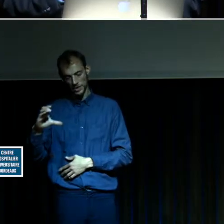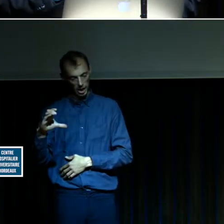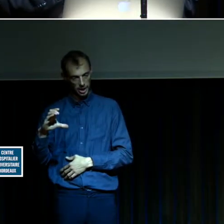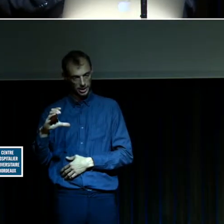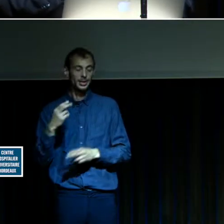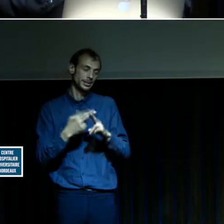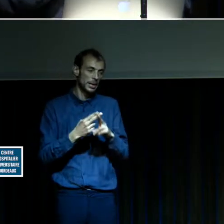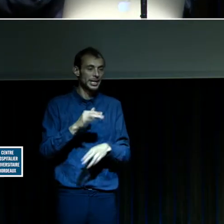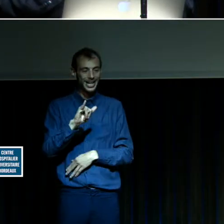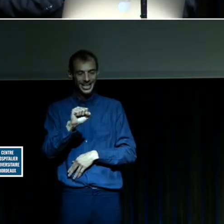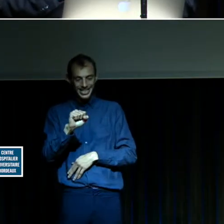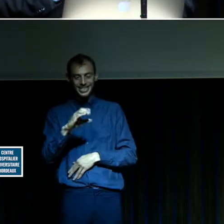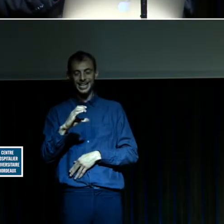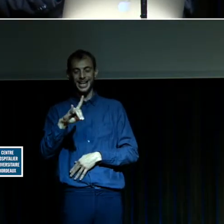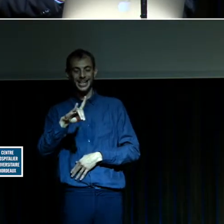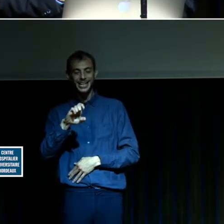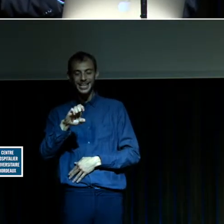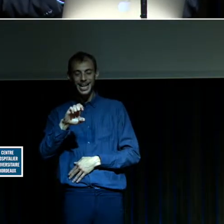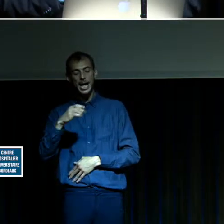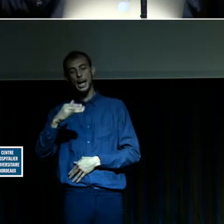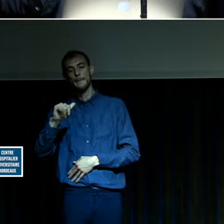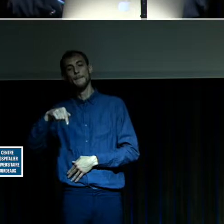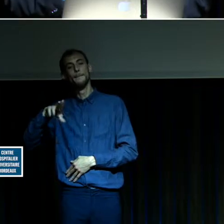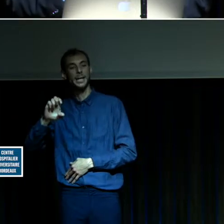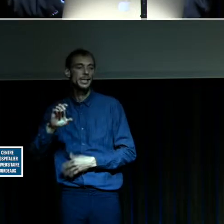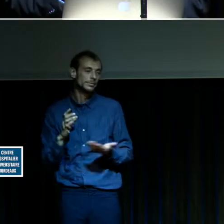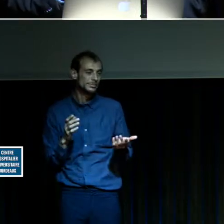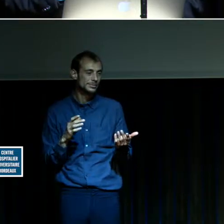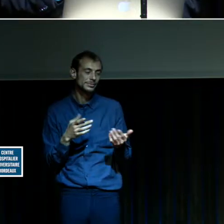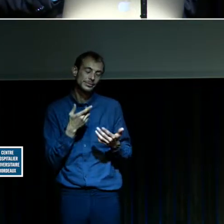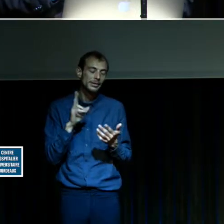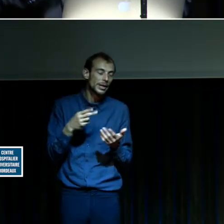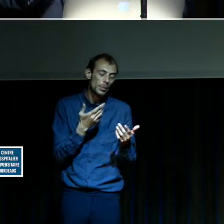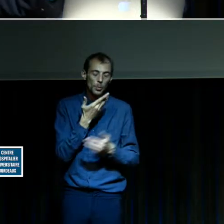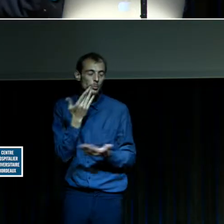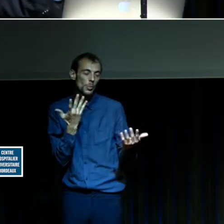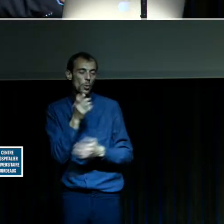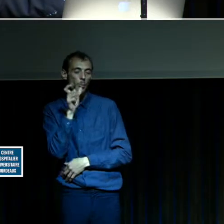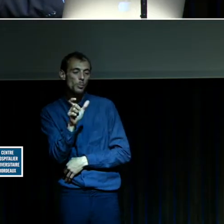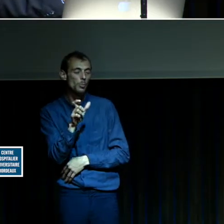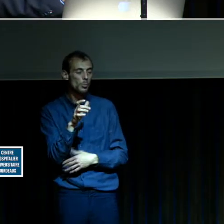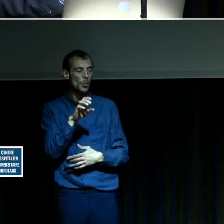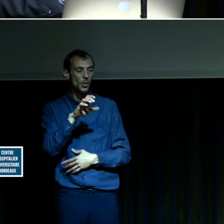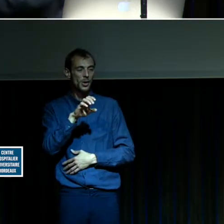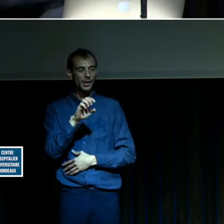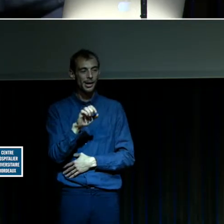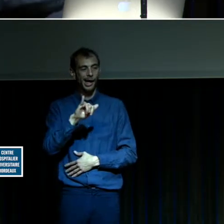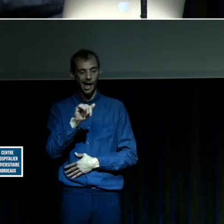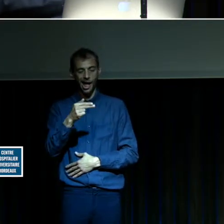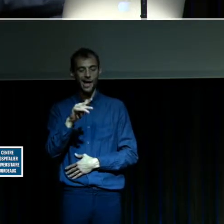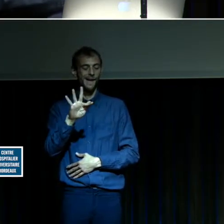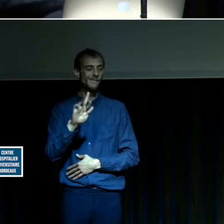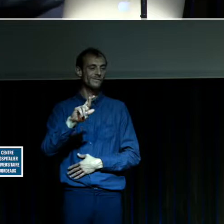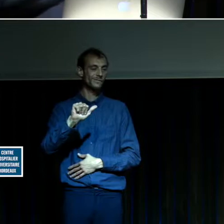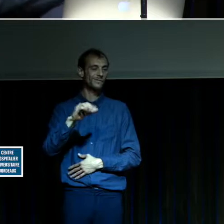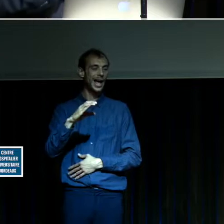ischémique. Retenez plutôt le terme d'infarctus, infarctus cérébral. Vous avez probablement beaucoup entendu parler de l'infarctus du